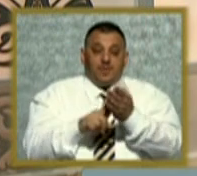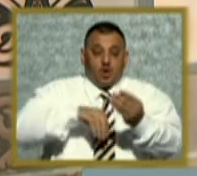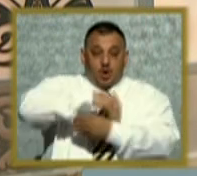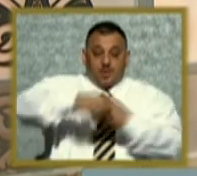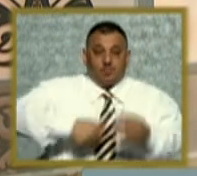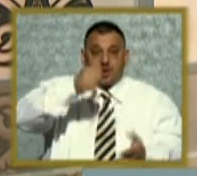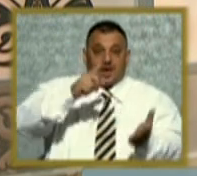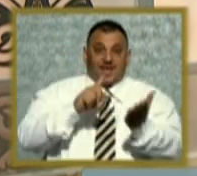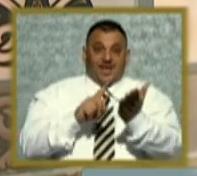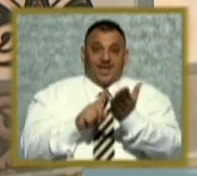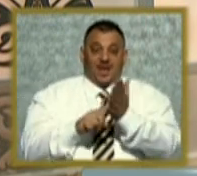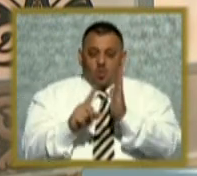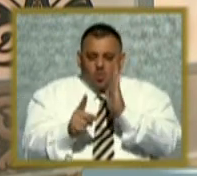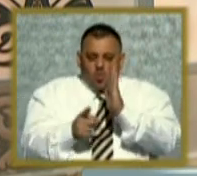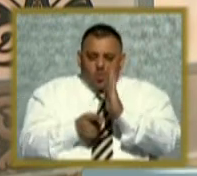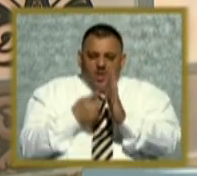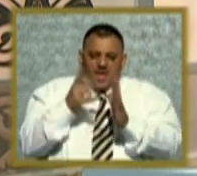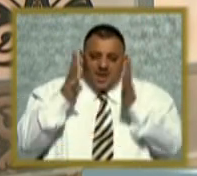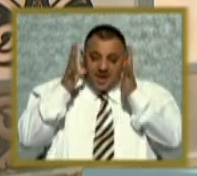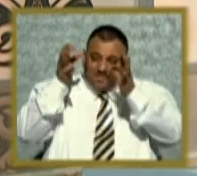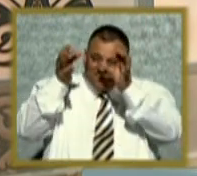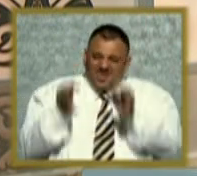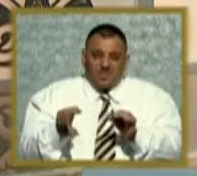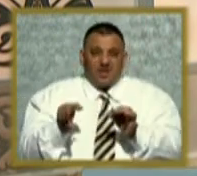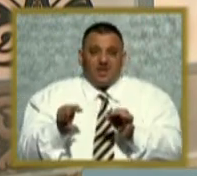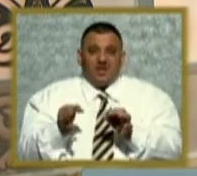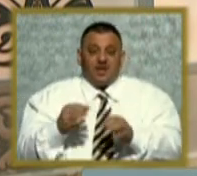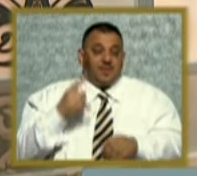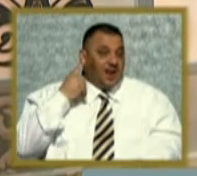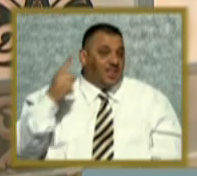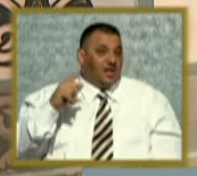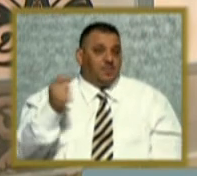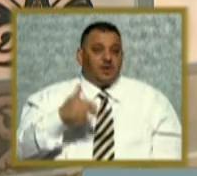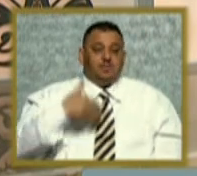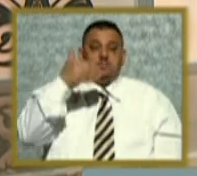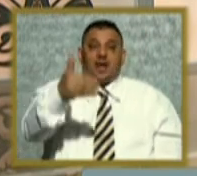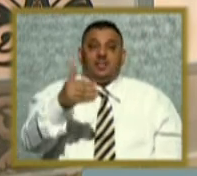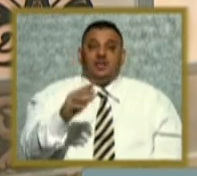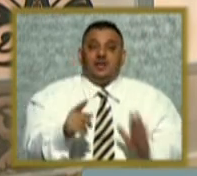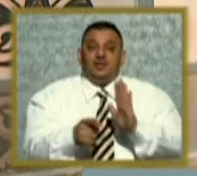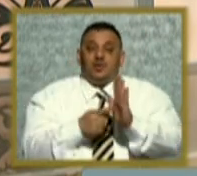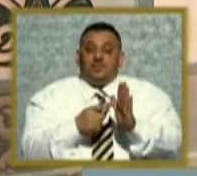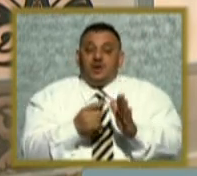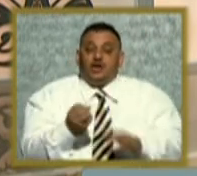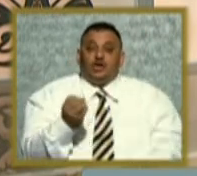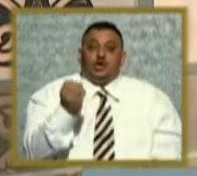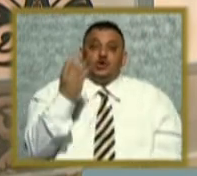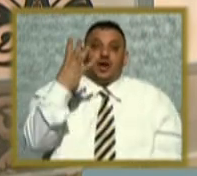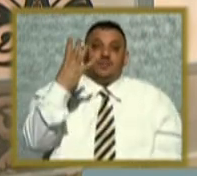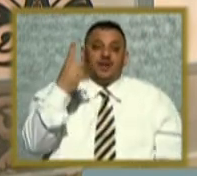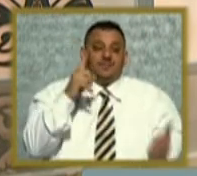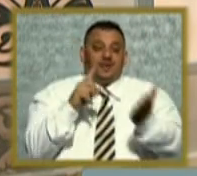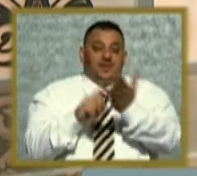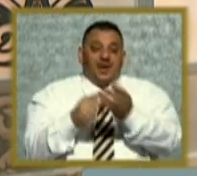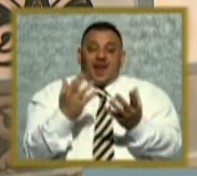هل يشترط ان يصلي في اول الوقت من الفجر اي بعد اذان مباشره ام يجوز له يصلي قبل طلوع الشمس من الساعات ثم